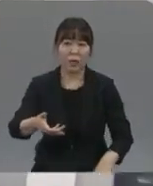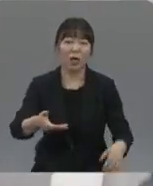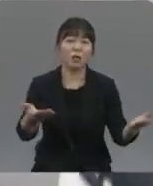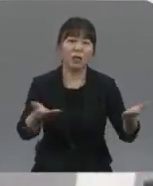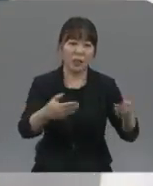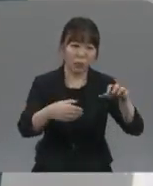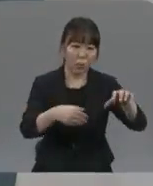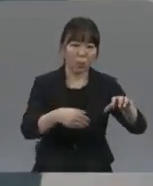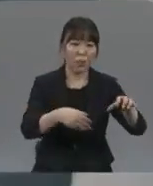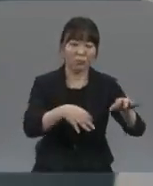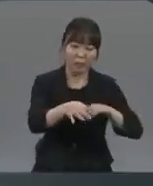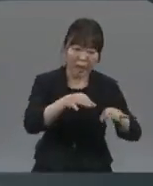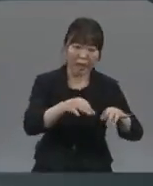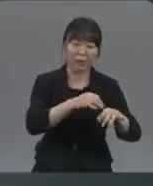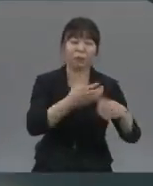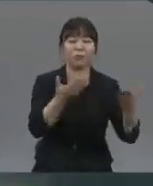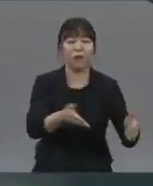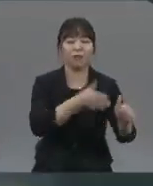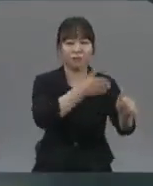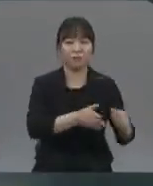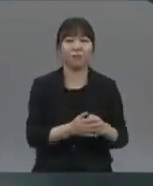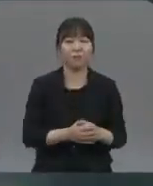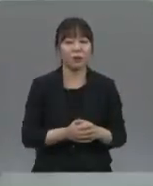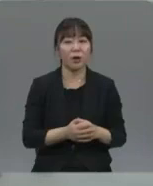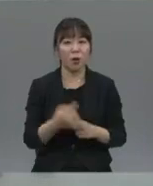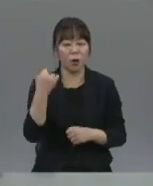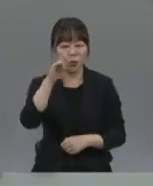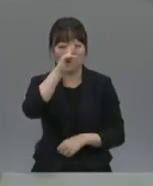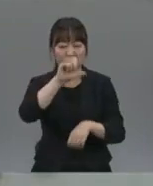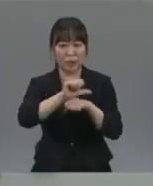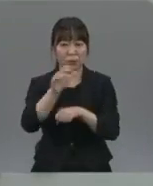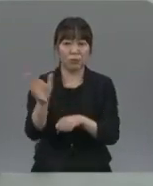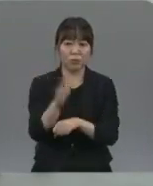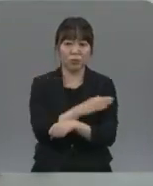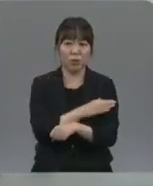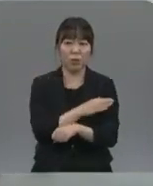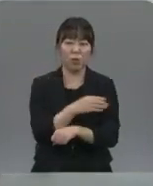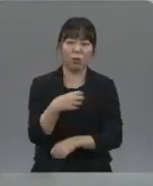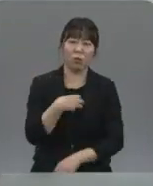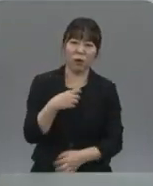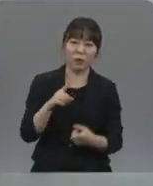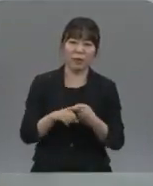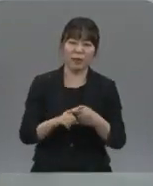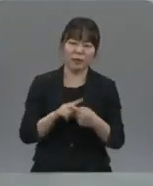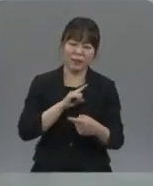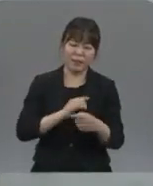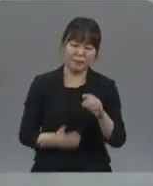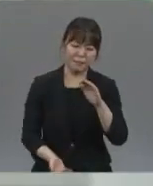上调至严重级别，并将应急机制上调至最高级3级。